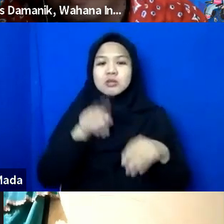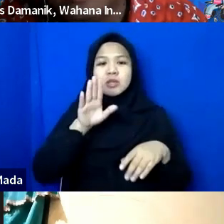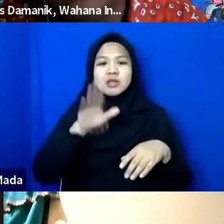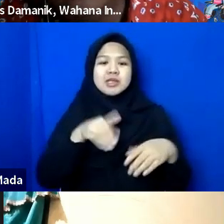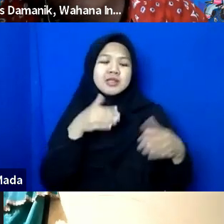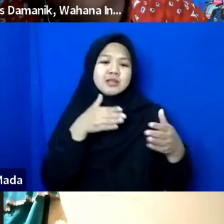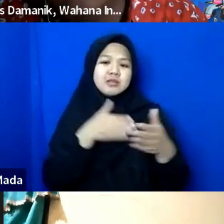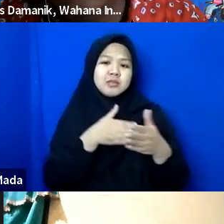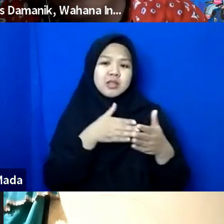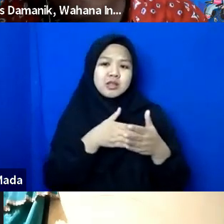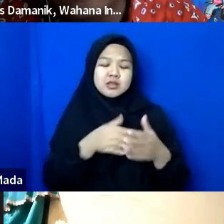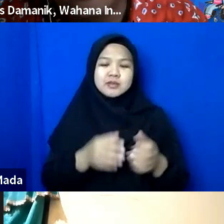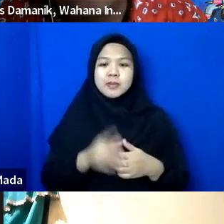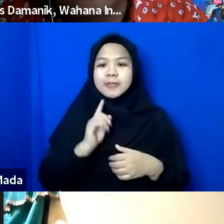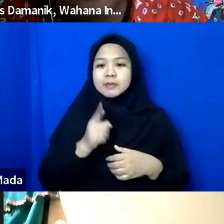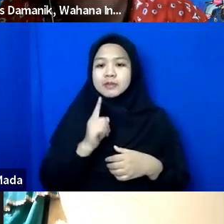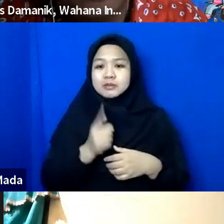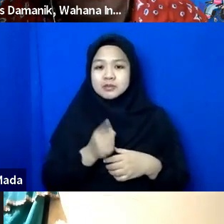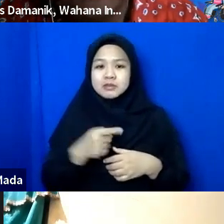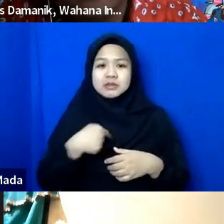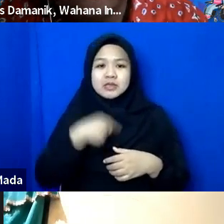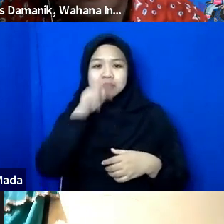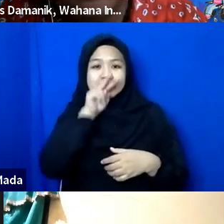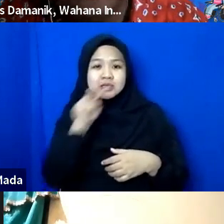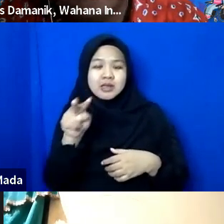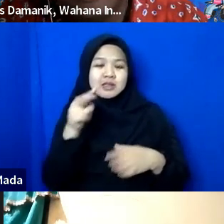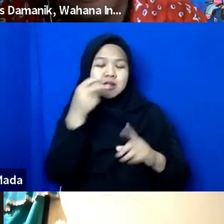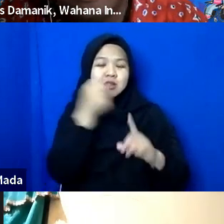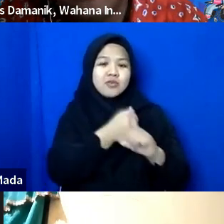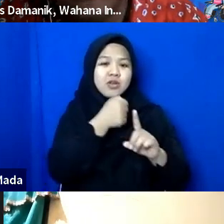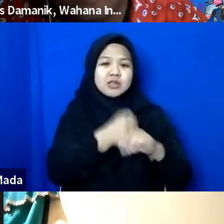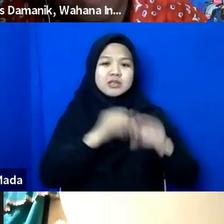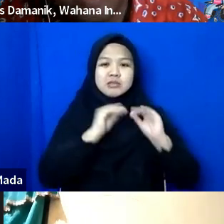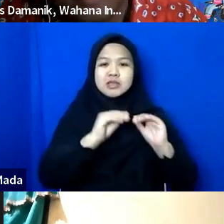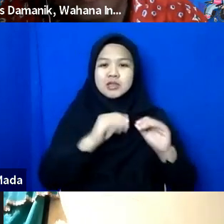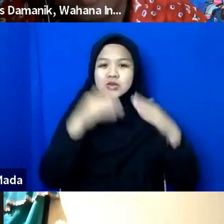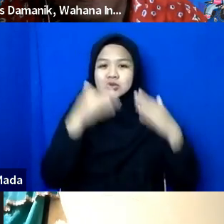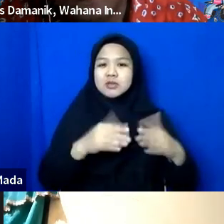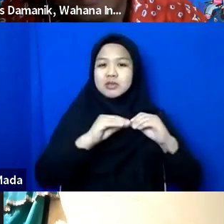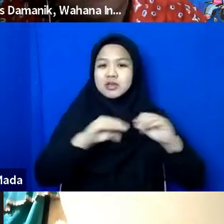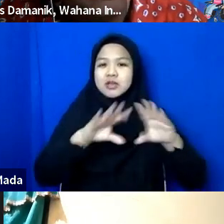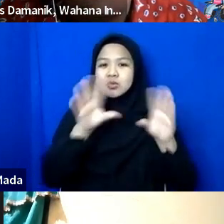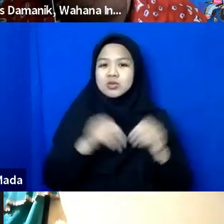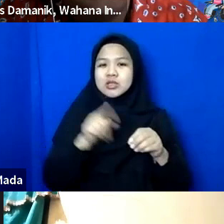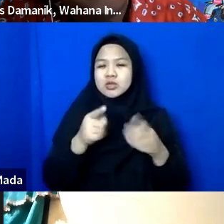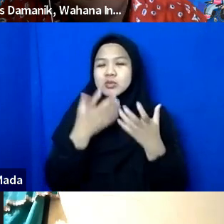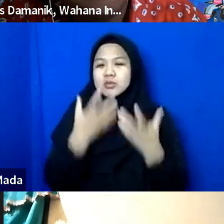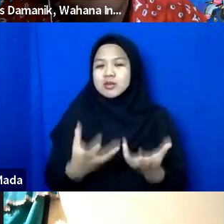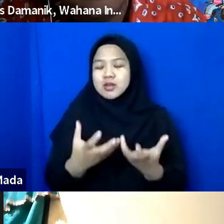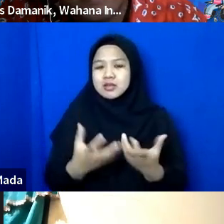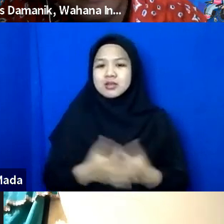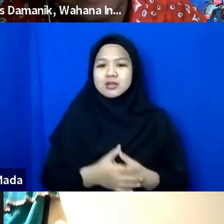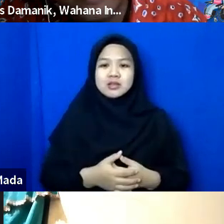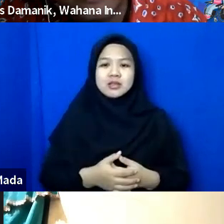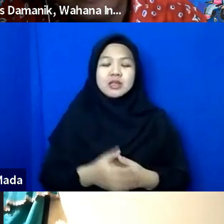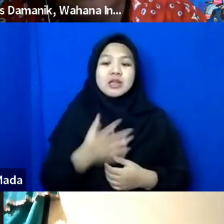terbatas Itulah kenapa saya melihat bahwa advokasi di bidang pendidikan khususnya pendidikan inklusi itu berat teman-teman berat